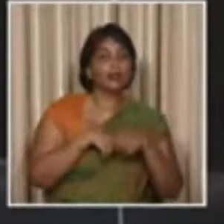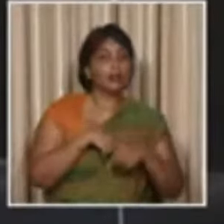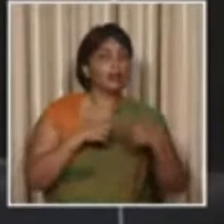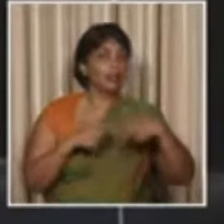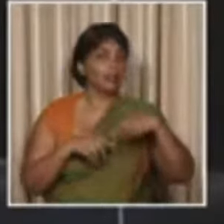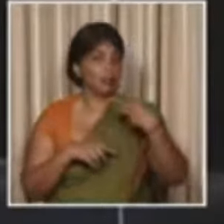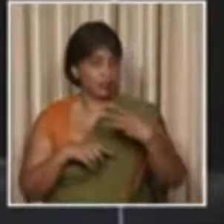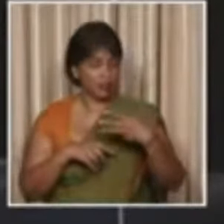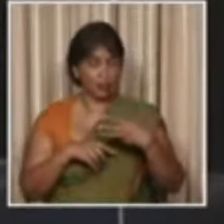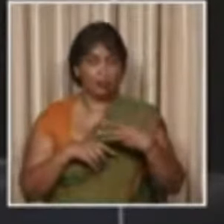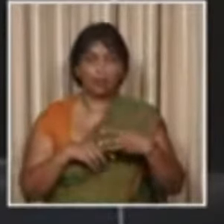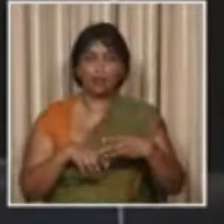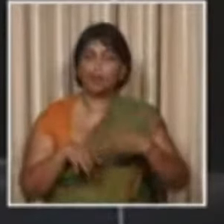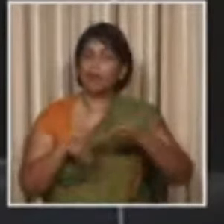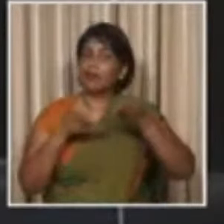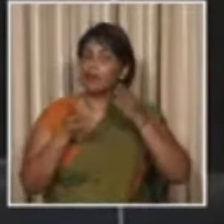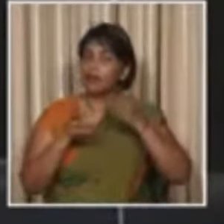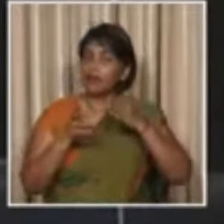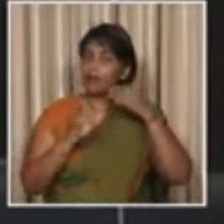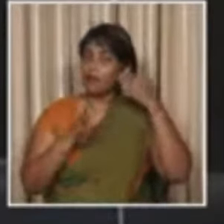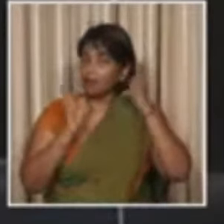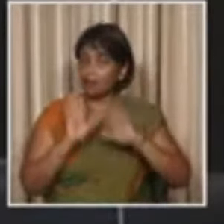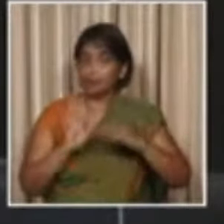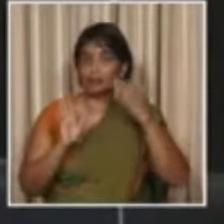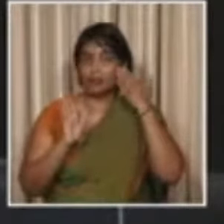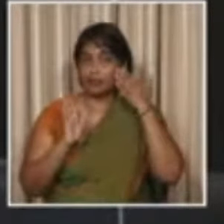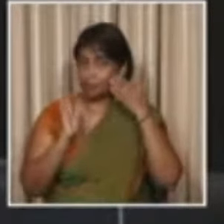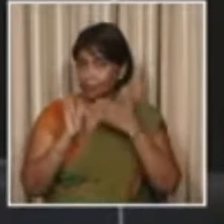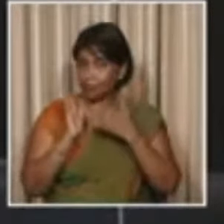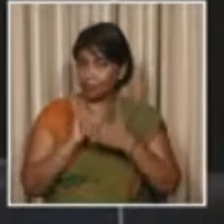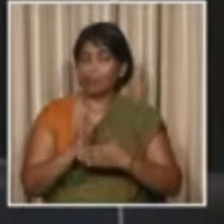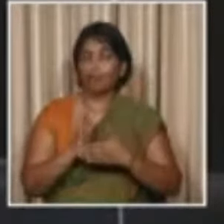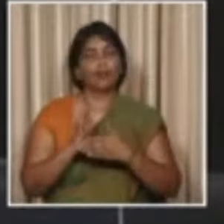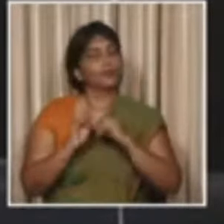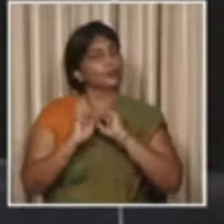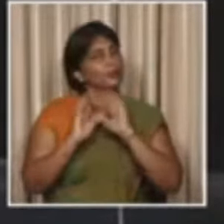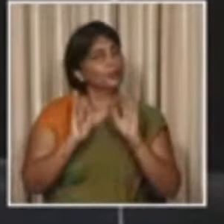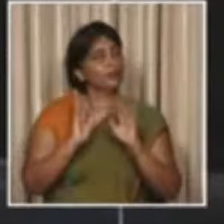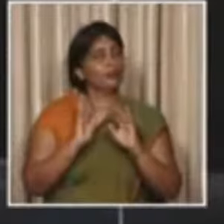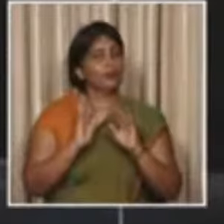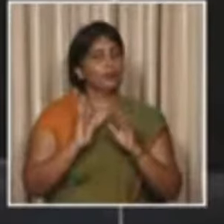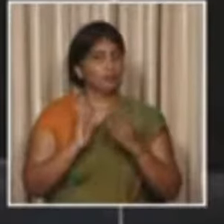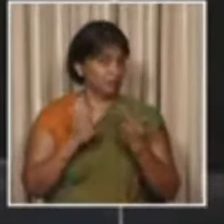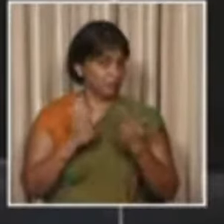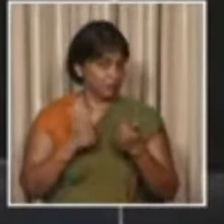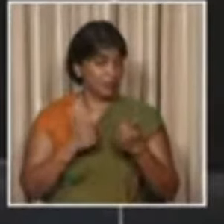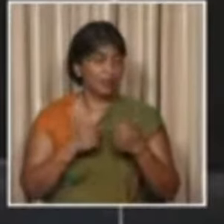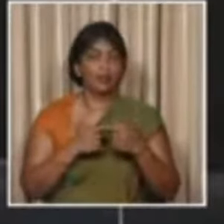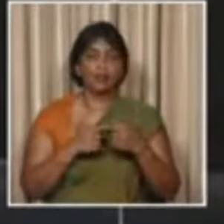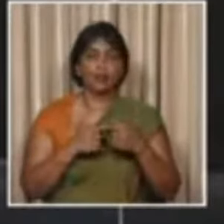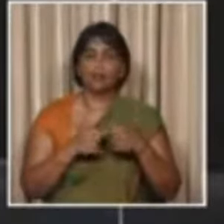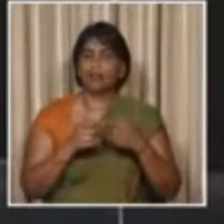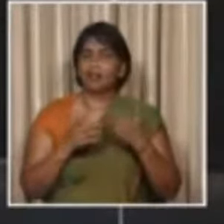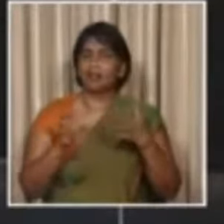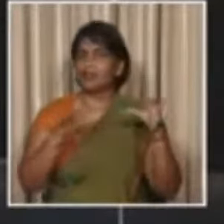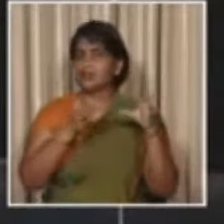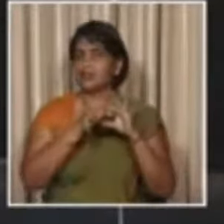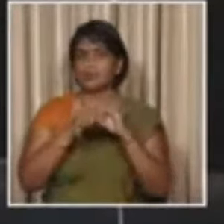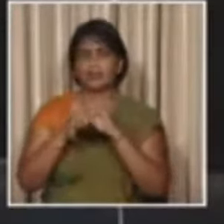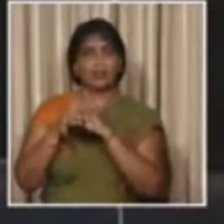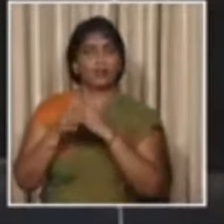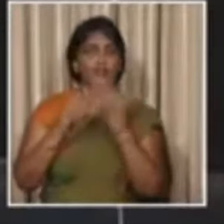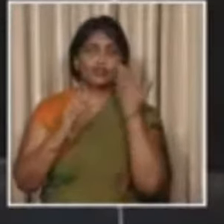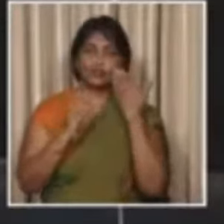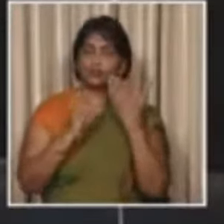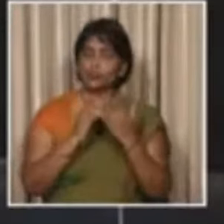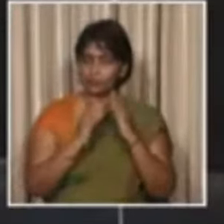තුනේ අවසාන වශයෙන් ගෙන හර දක්වන කරුණුත් ගත්තාම හරි මේ බොහොම එකිනෙකට තියෙන සහසම්බන්ධතාවය